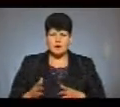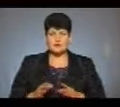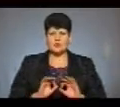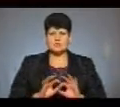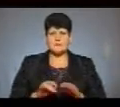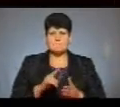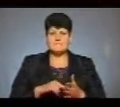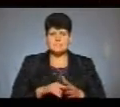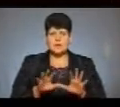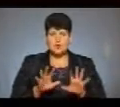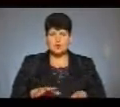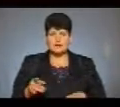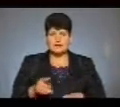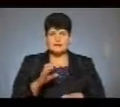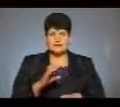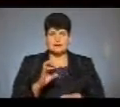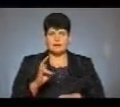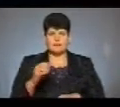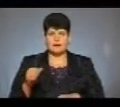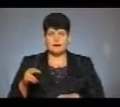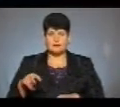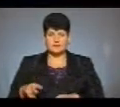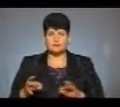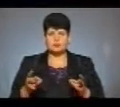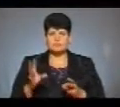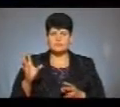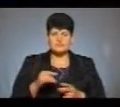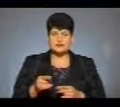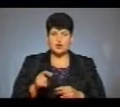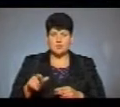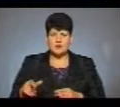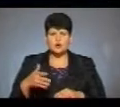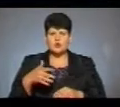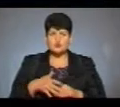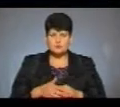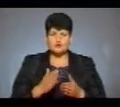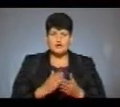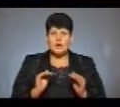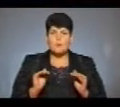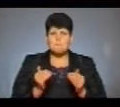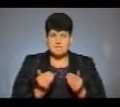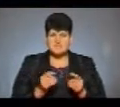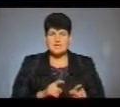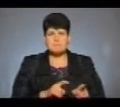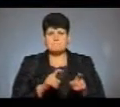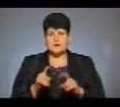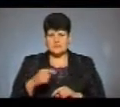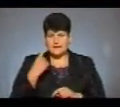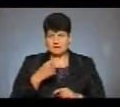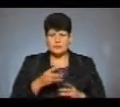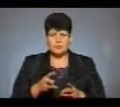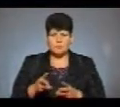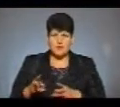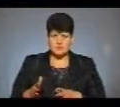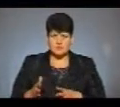розповів міський голова Тернополя Сергій Надал. Потрібно, щоб всі тернополяни розуміли, що введено певні обмеження. Переводити на індивідуальне